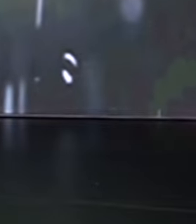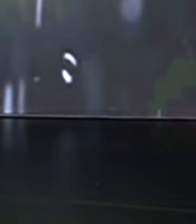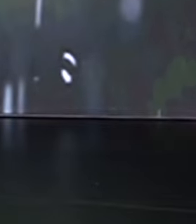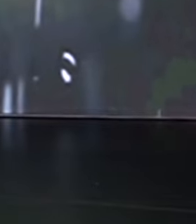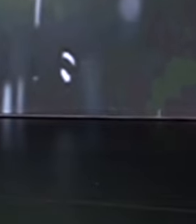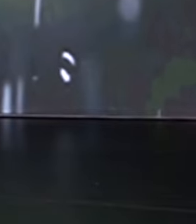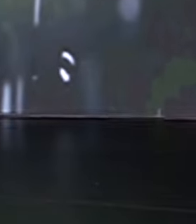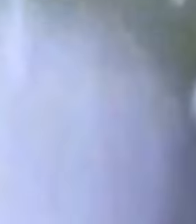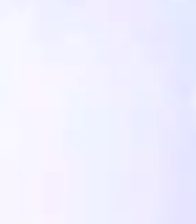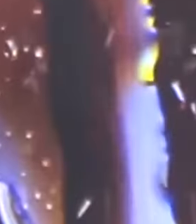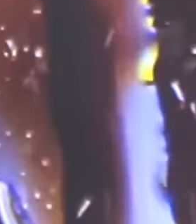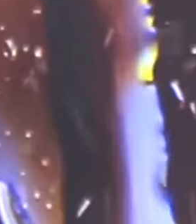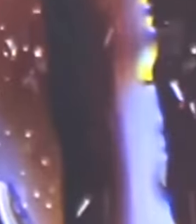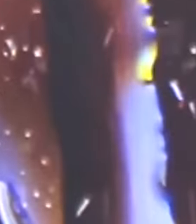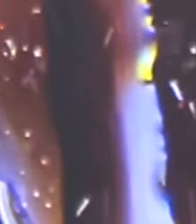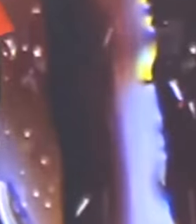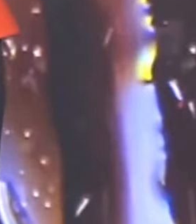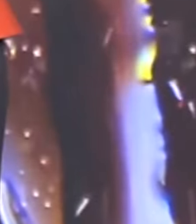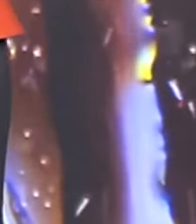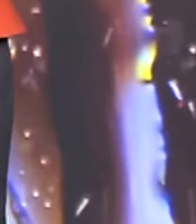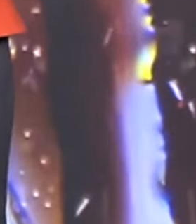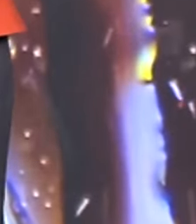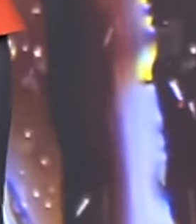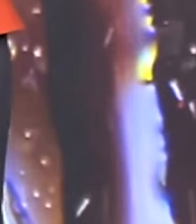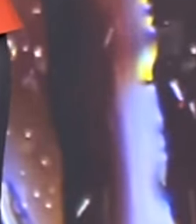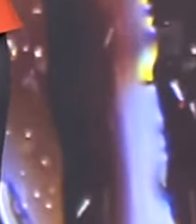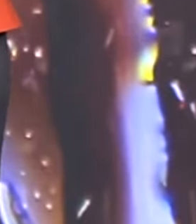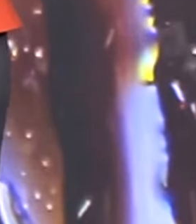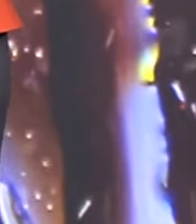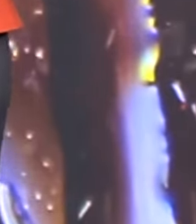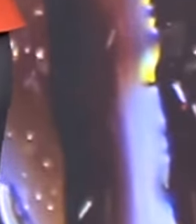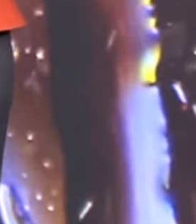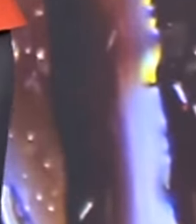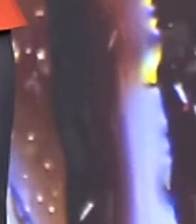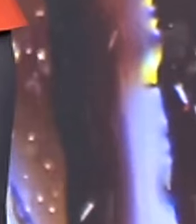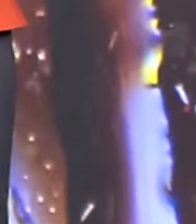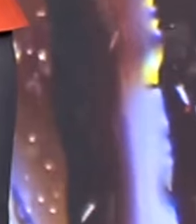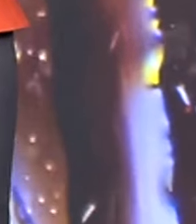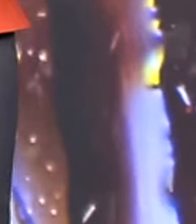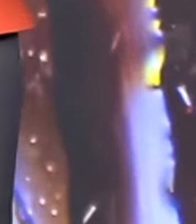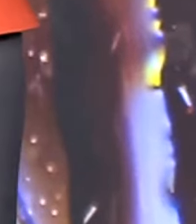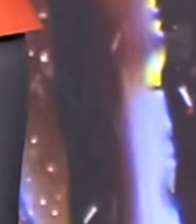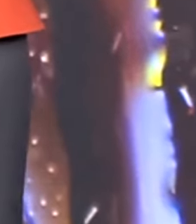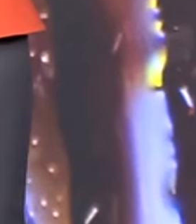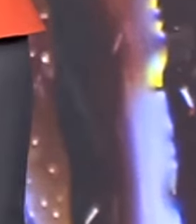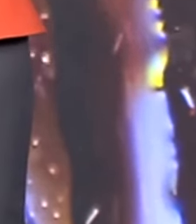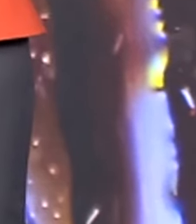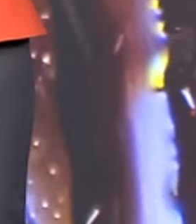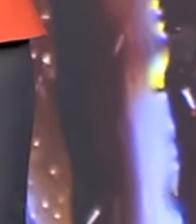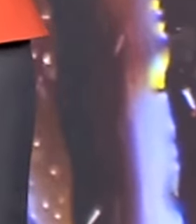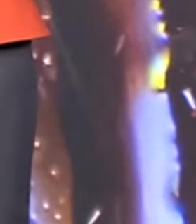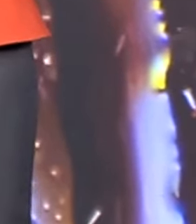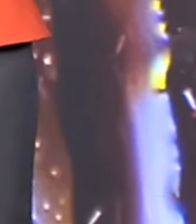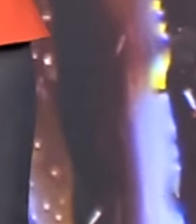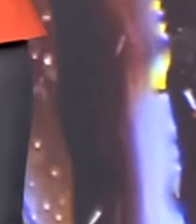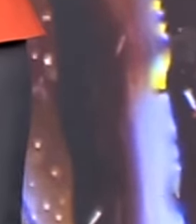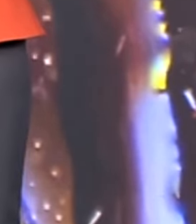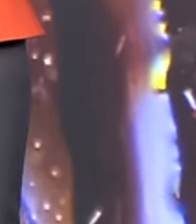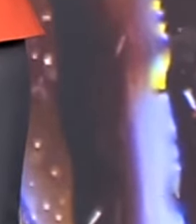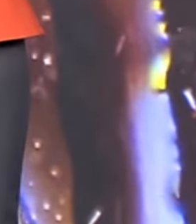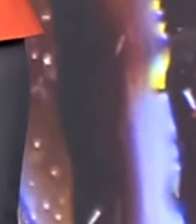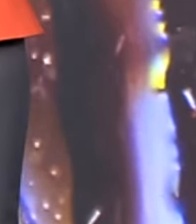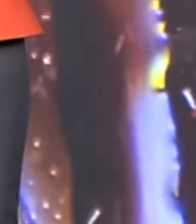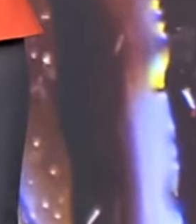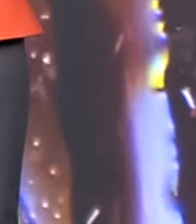жылы болады. Орталық пен шығыста да жаңбыр жауады, ауа температурасы Қарағандыда күндіз 23, түнде 16 градус жылыны,